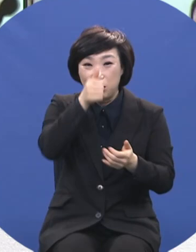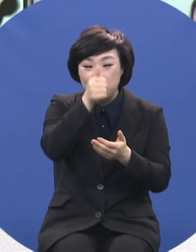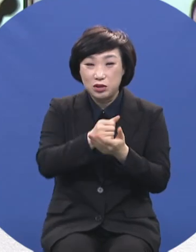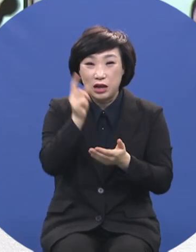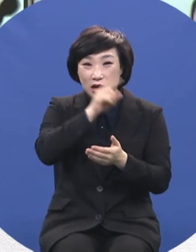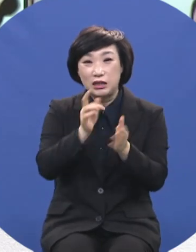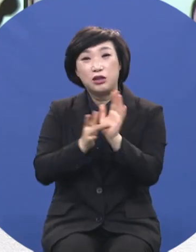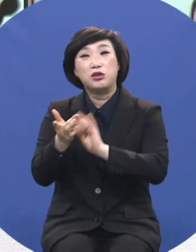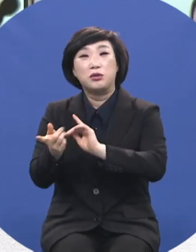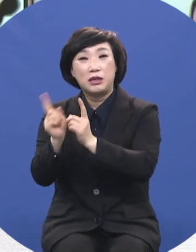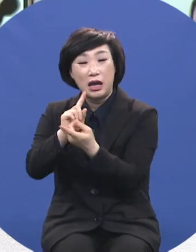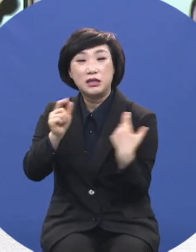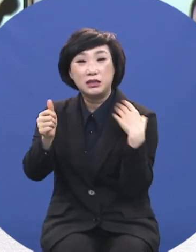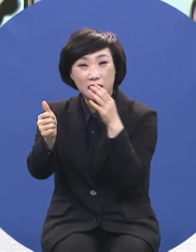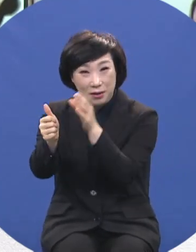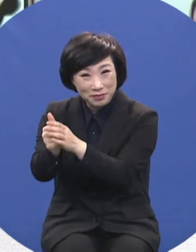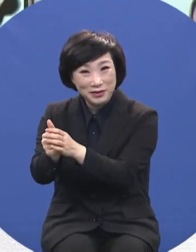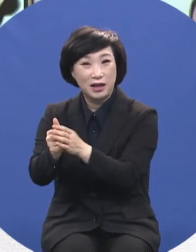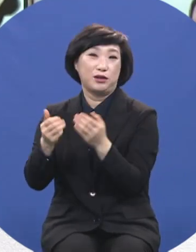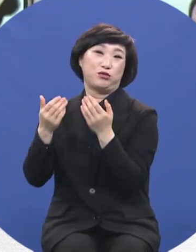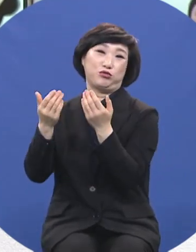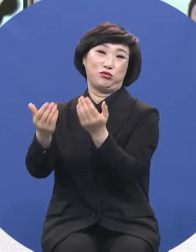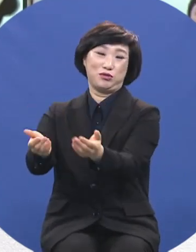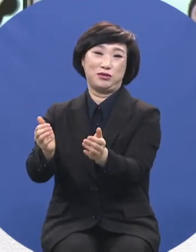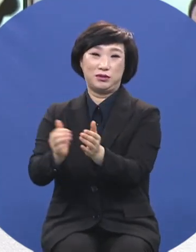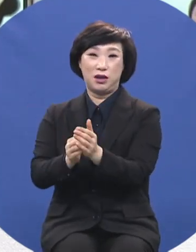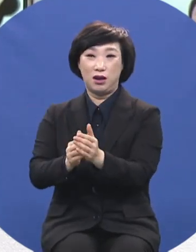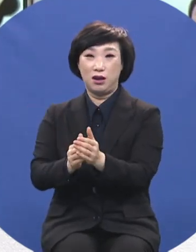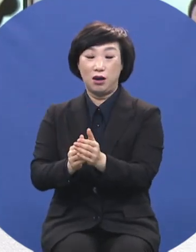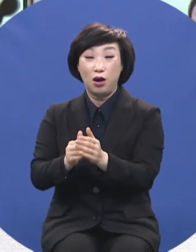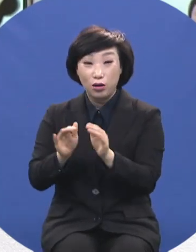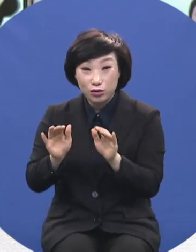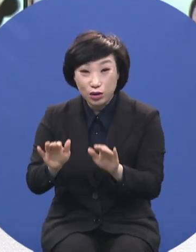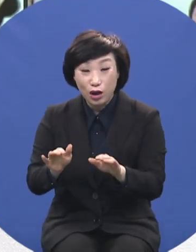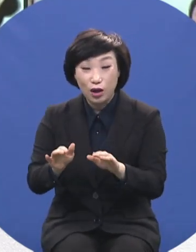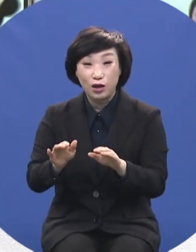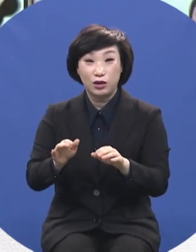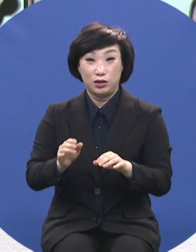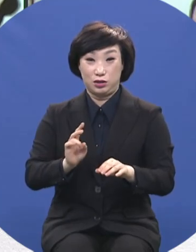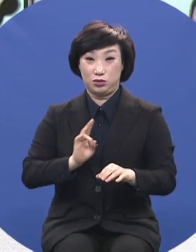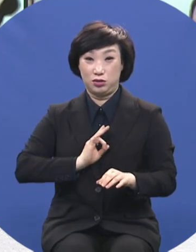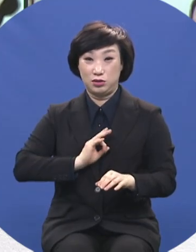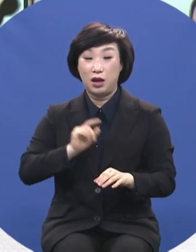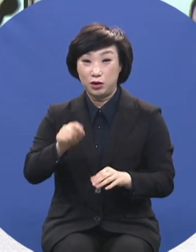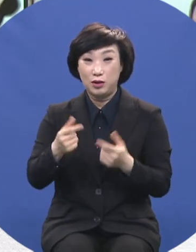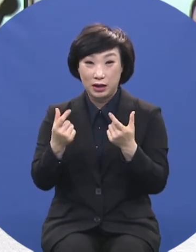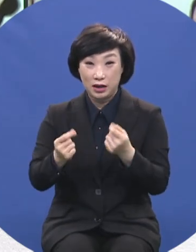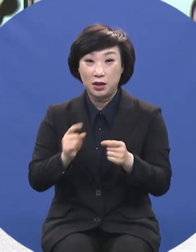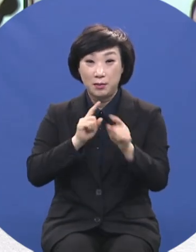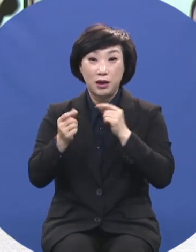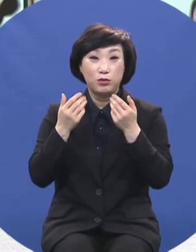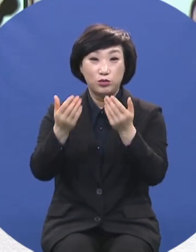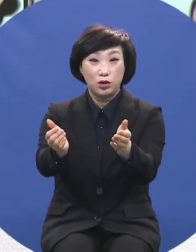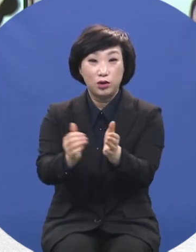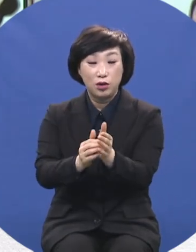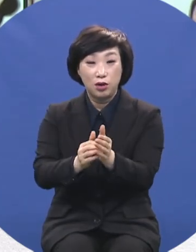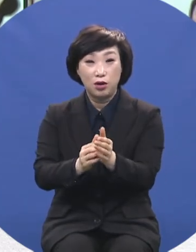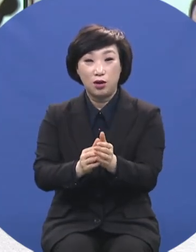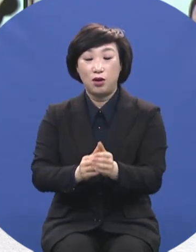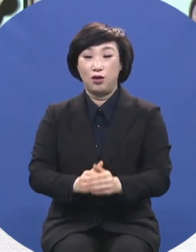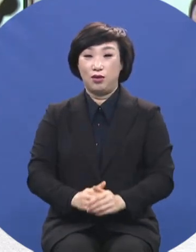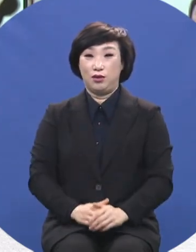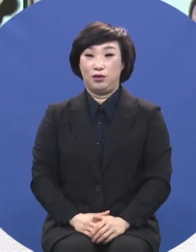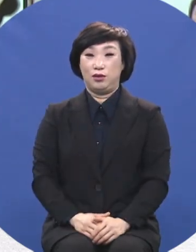그에게 담당시키셨도다. 구약 선지자를 이렇게 말씀하셨어요.